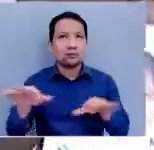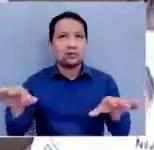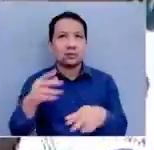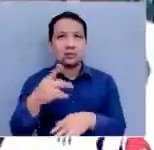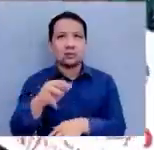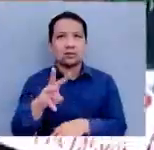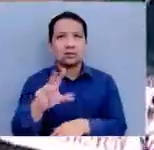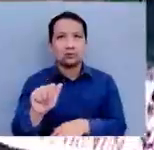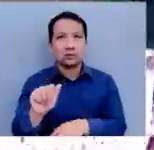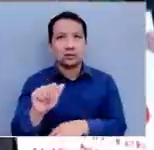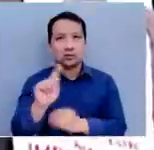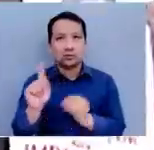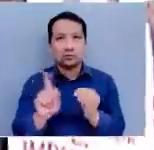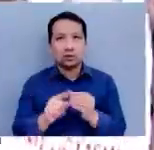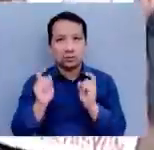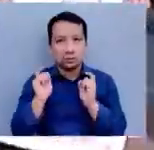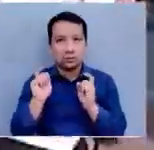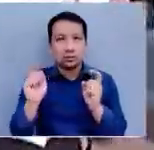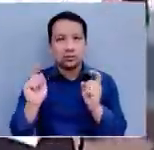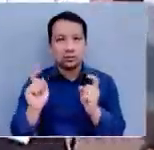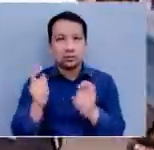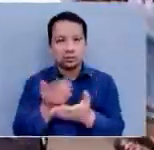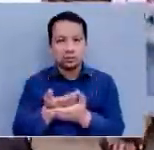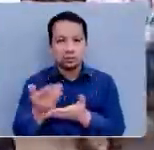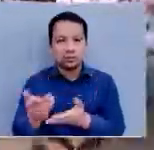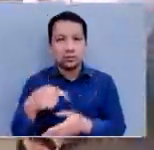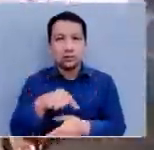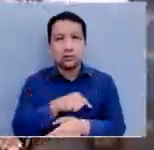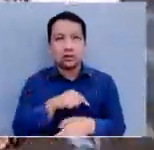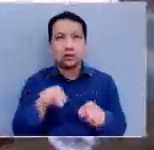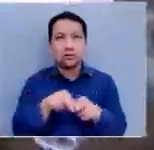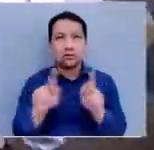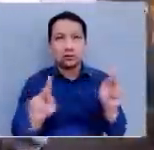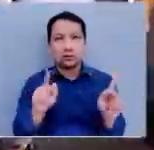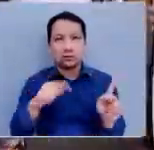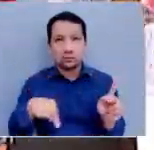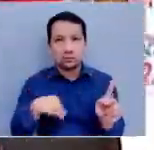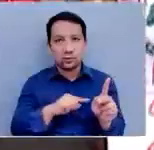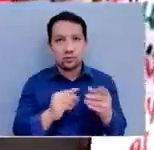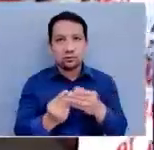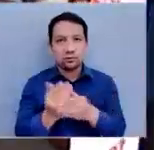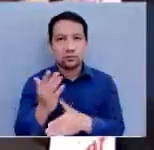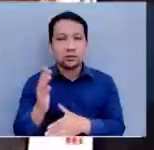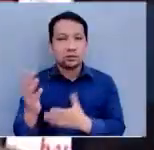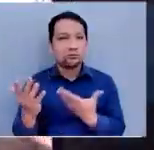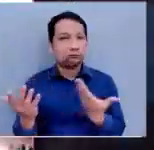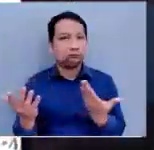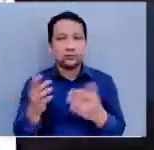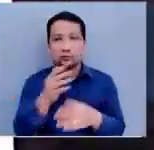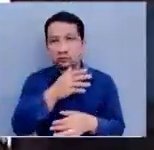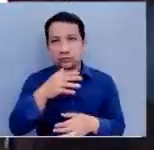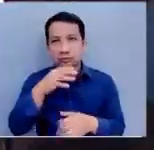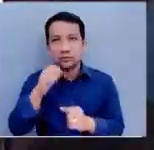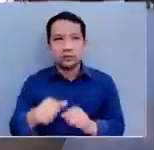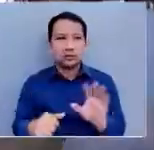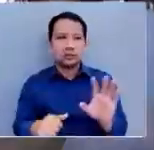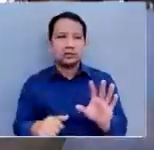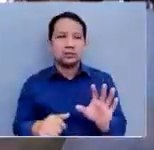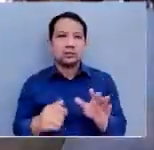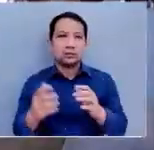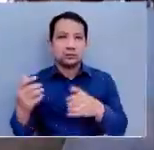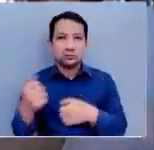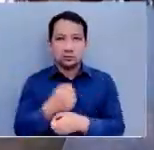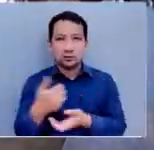stores para mas madaling mabili ng pangkaraniwang Pilipino ang produkto ng mga magsasaka. Hindi rin daw dapat mag-angkat